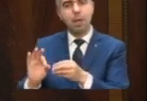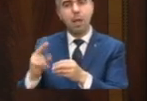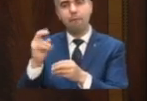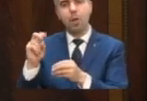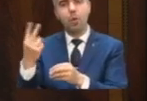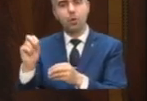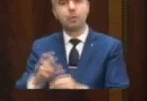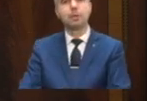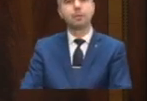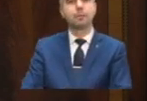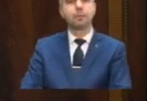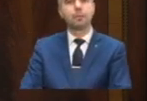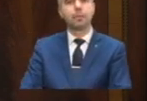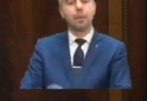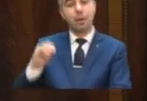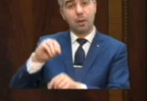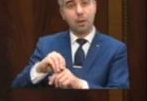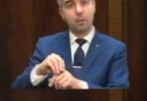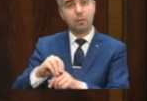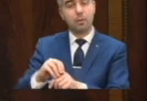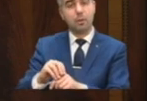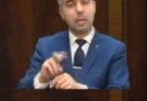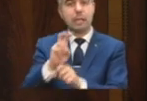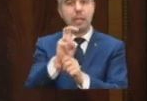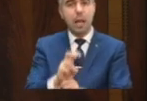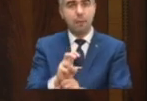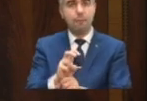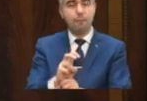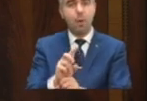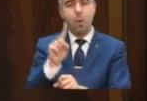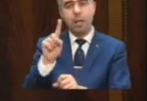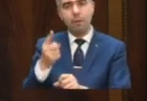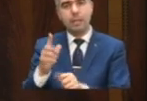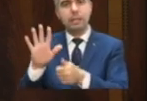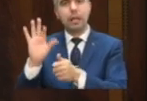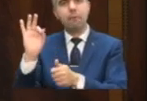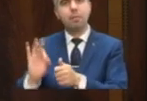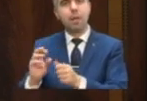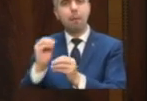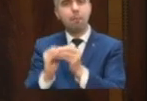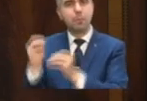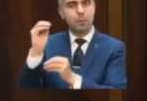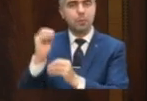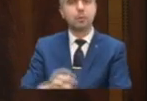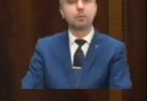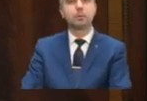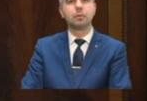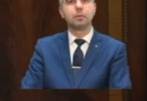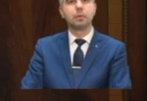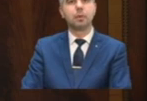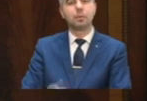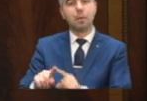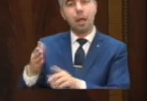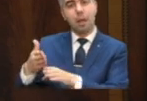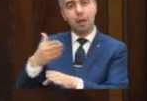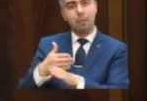2020، كما سجلت أيضا القروض واحد الارتفاع بواحد 1.6%، وهو بالمقارنة مع الوضعية اللي كانت في